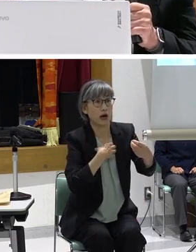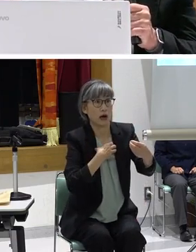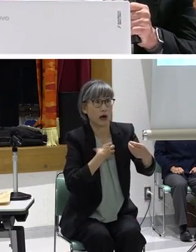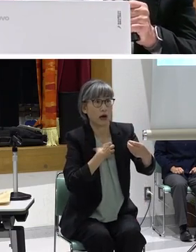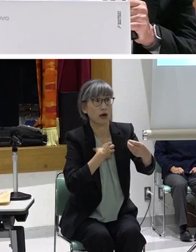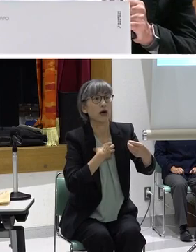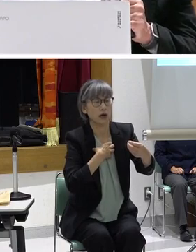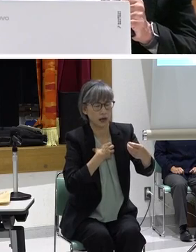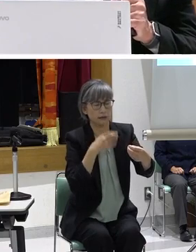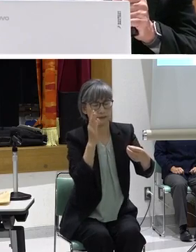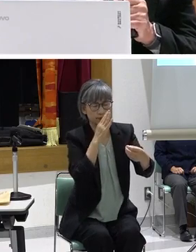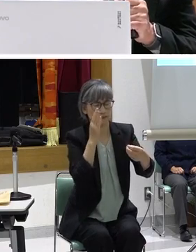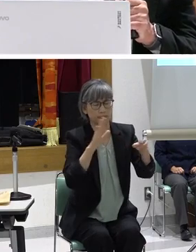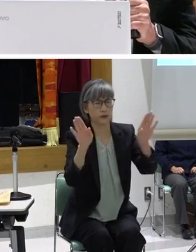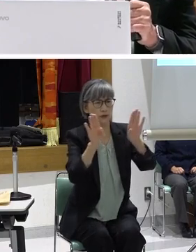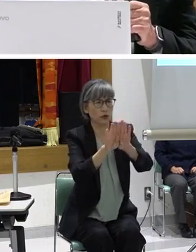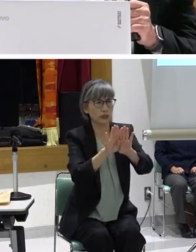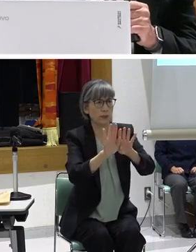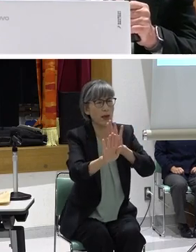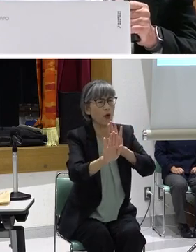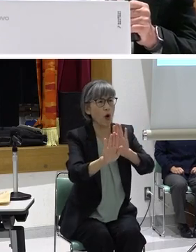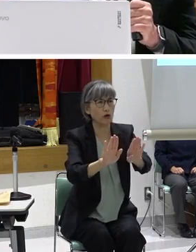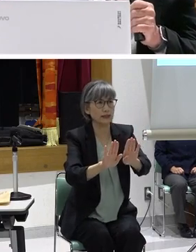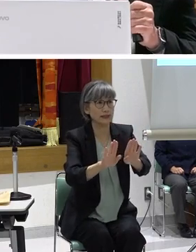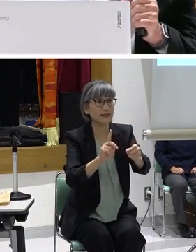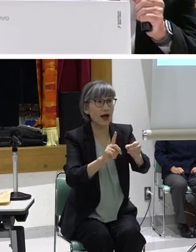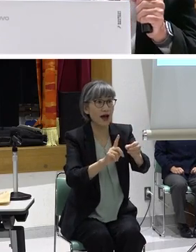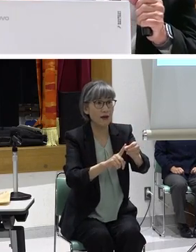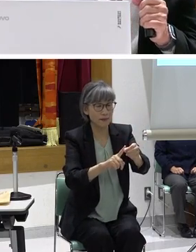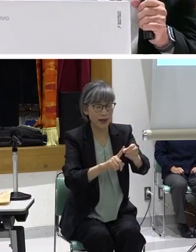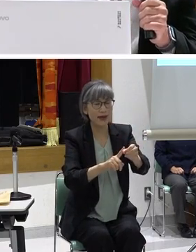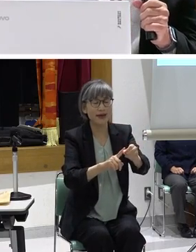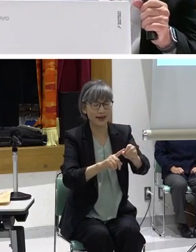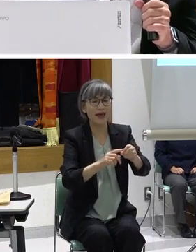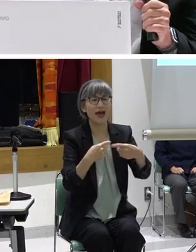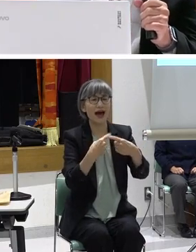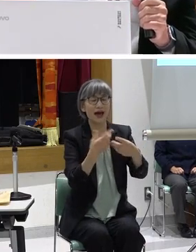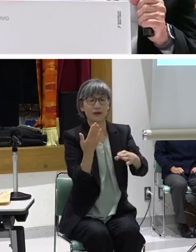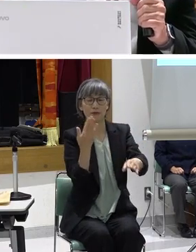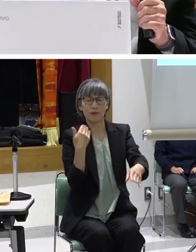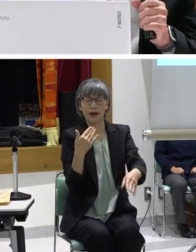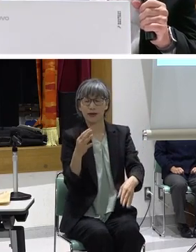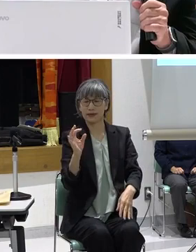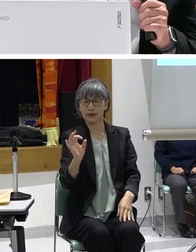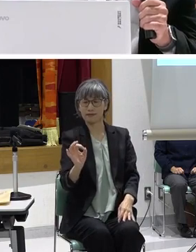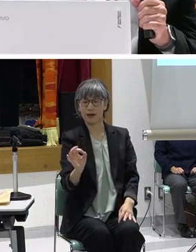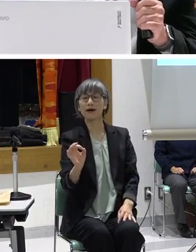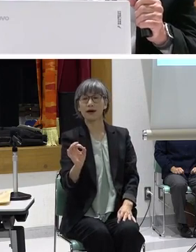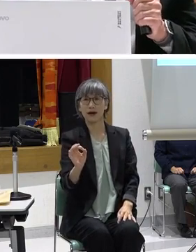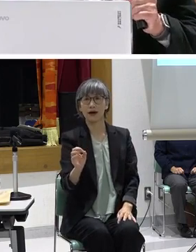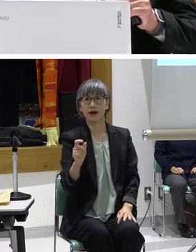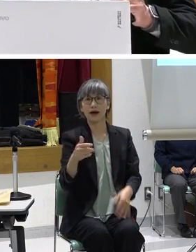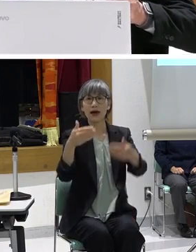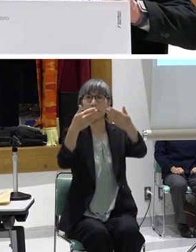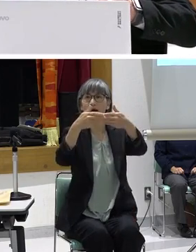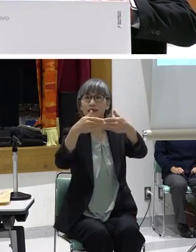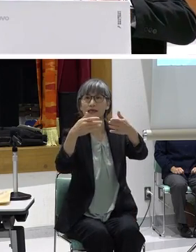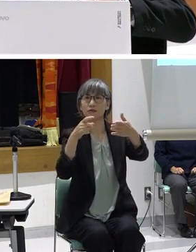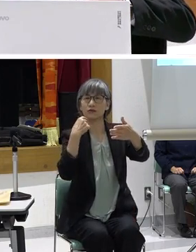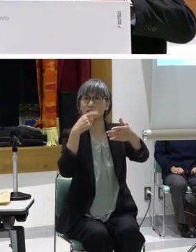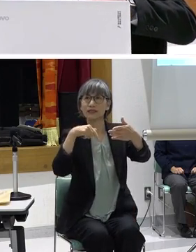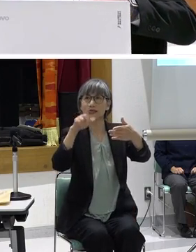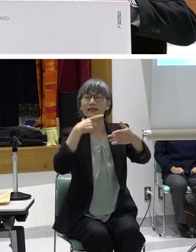じ込め防止っていうことで外でボタンを押せば自動的に別の階に必ず行くというふうに、そういう仕組みをもう今